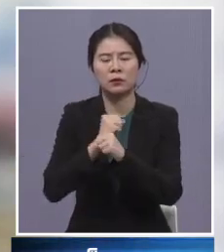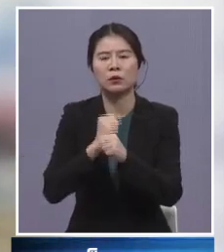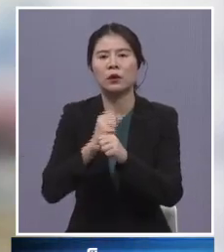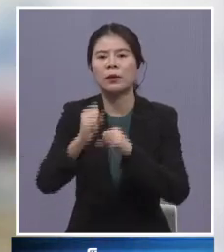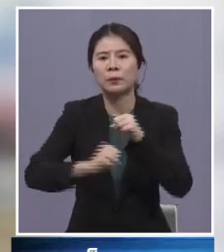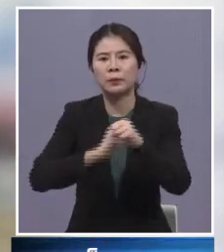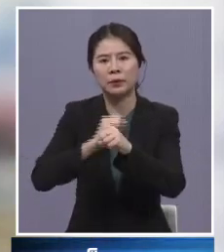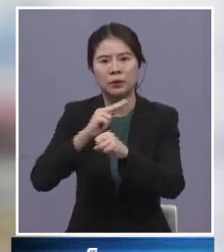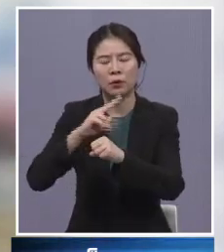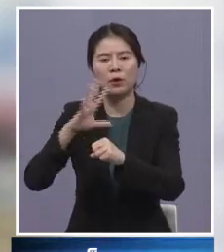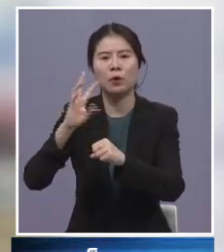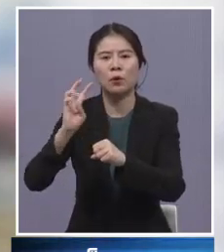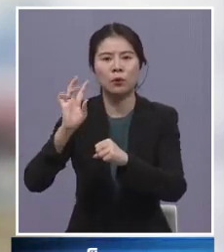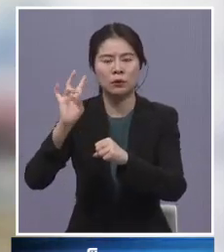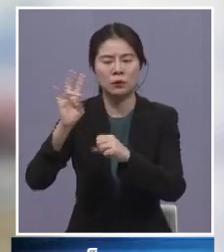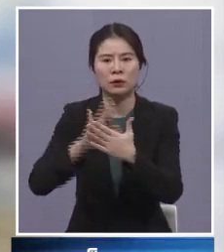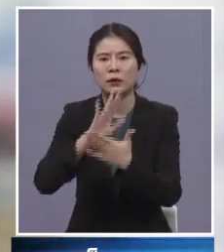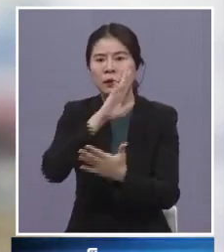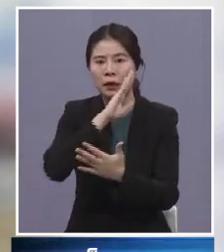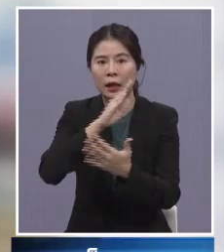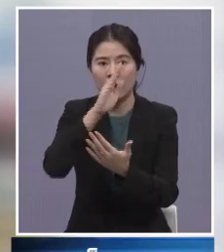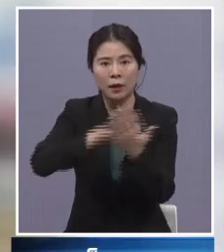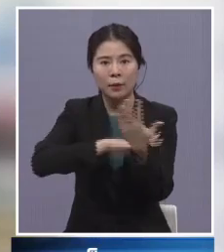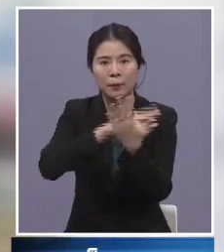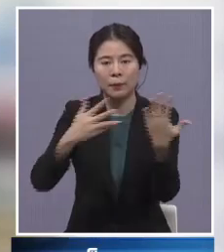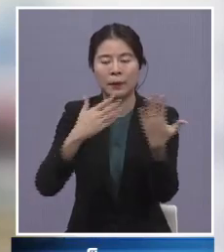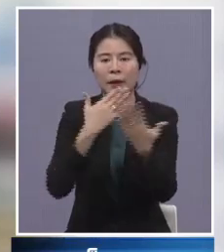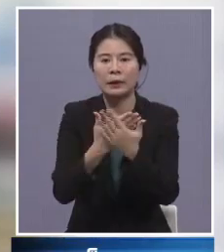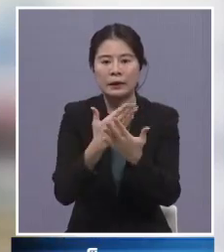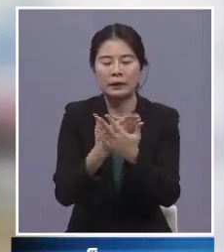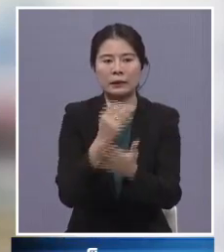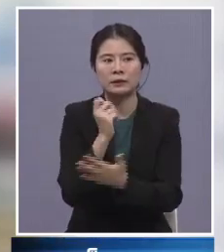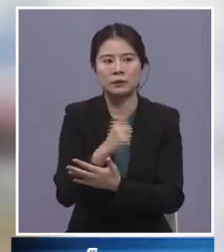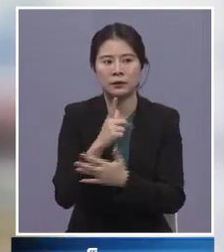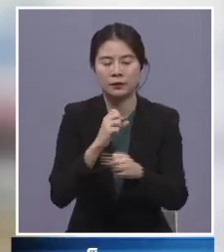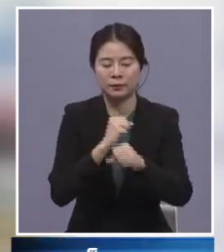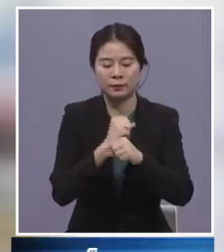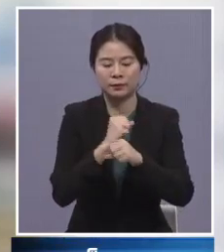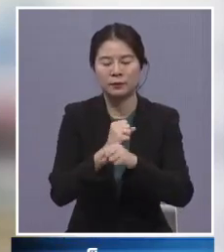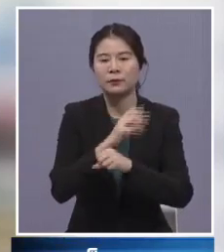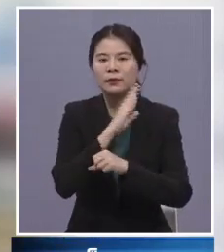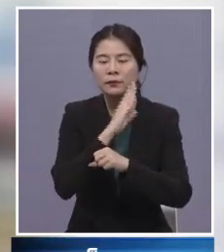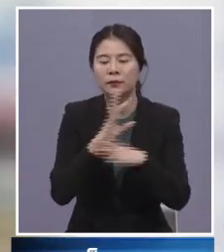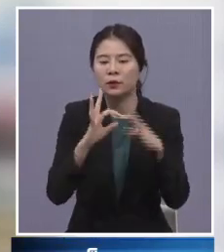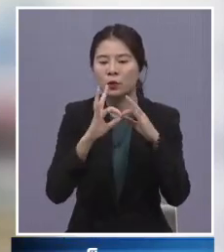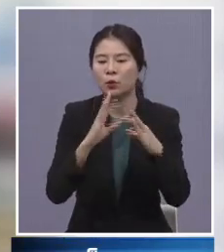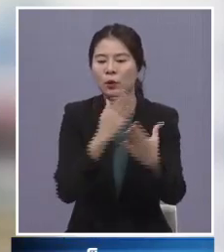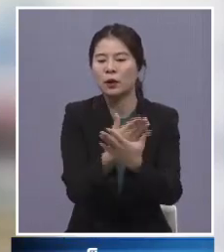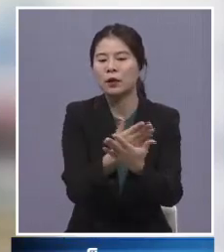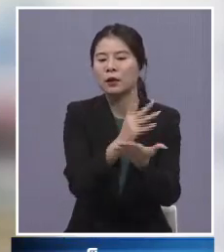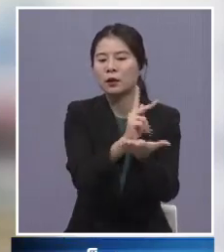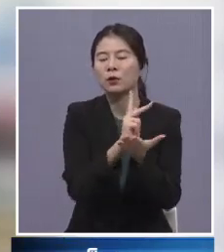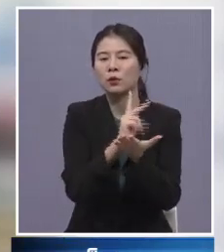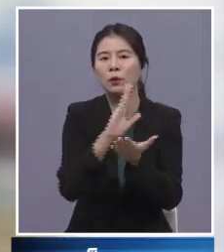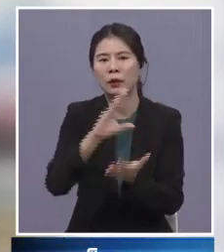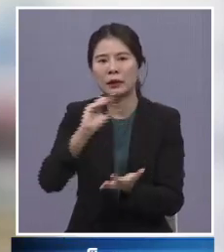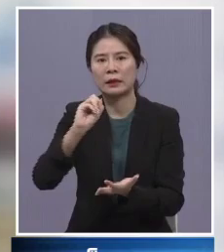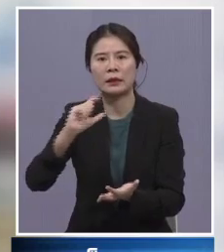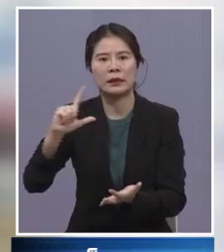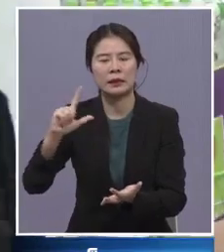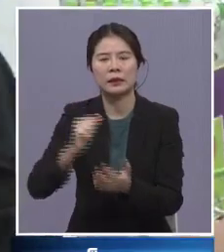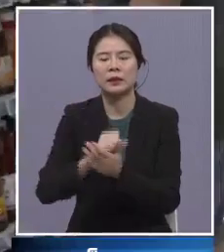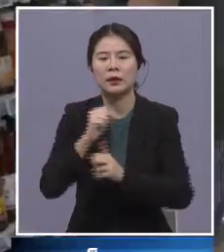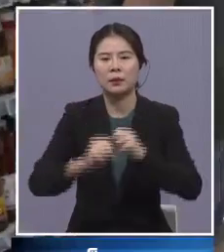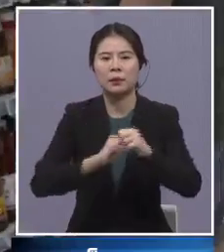ปี67แล้วถ้าเกิดไม่วางแผนการจัดซื้อจัดจ้างให้ดีมัวแต่สนใจหรือว่าห่วงเรื่องกู้มาแจกไตรมาส4